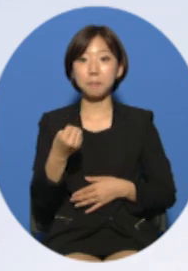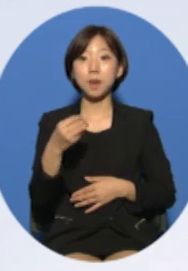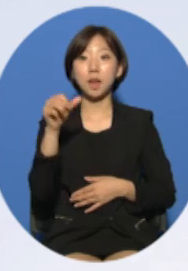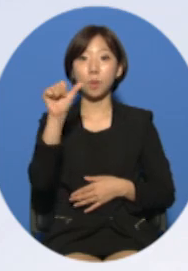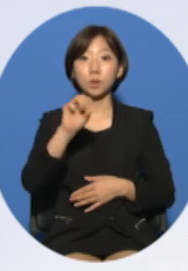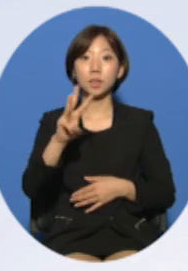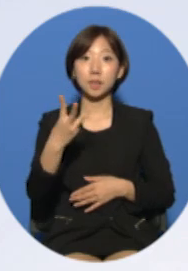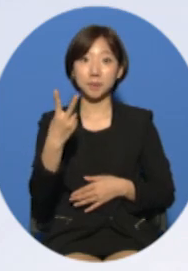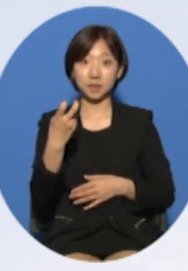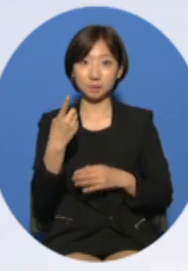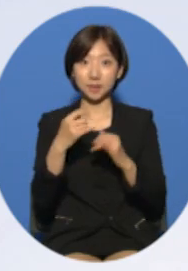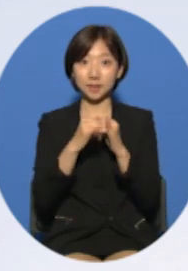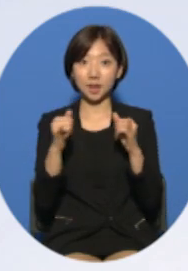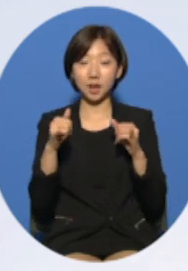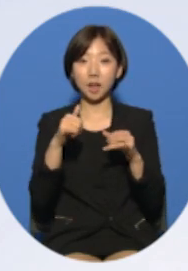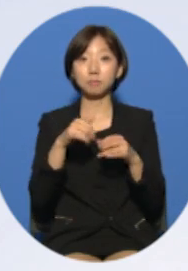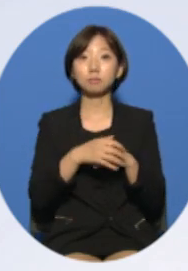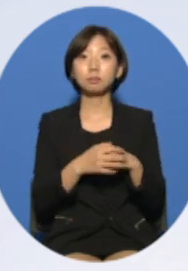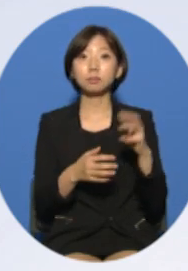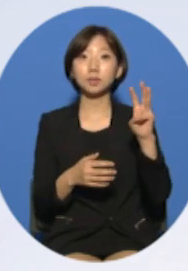53만 5,321명 기록했습니다. 투표율은